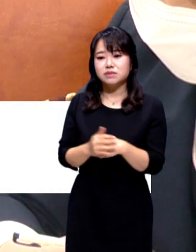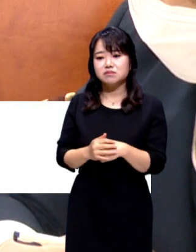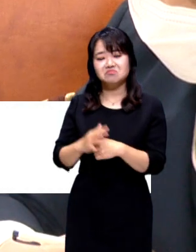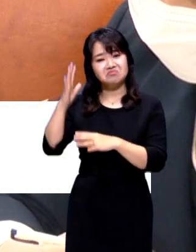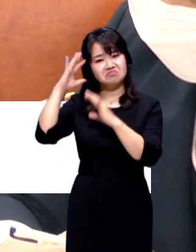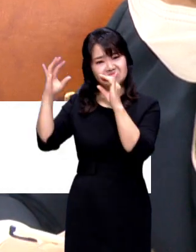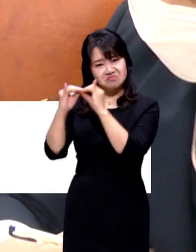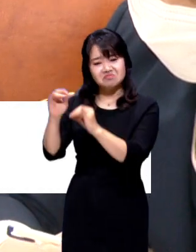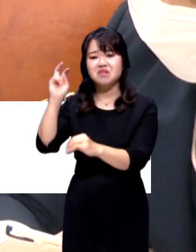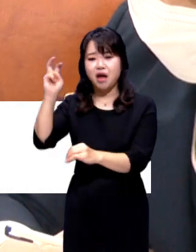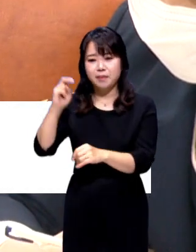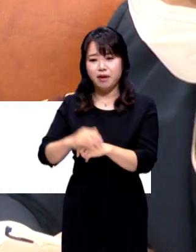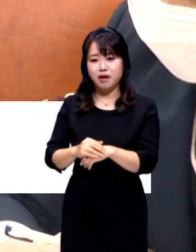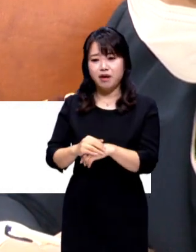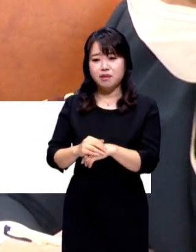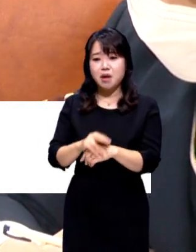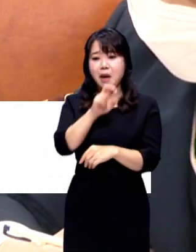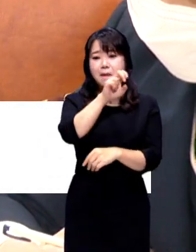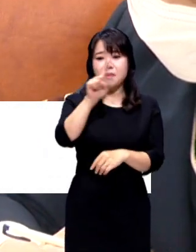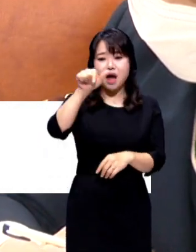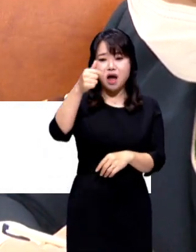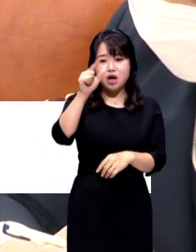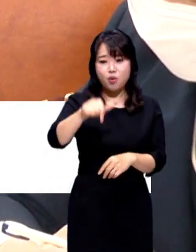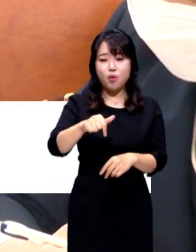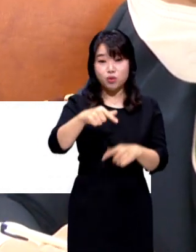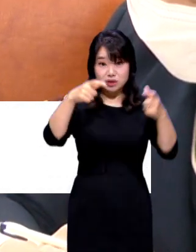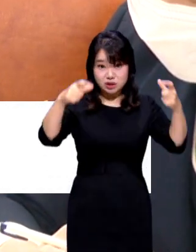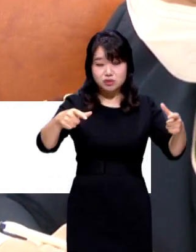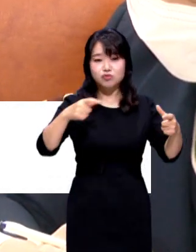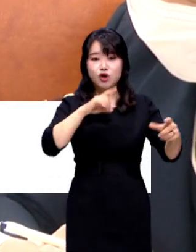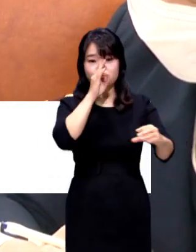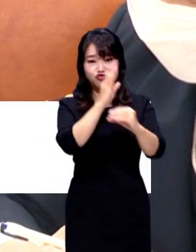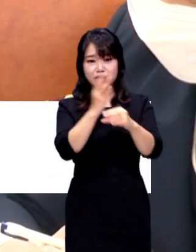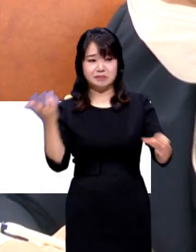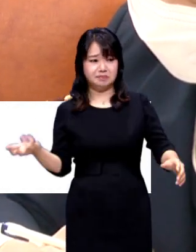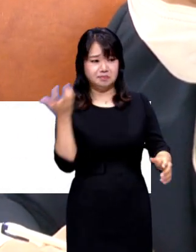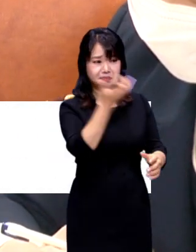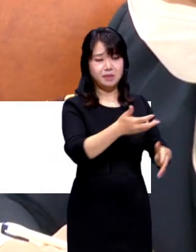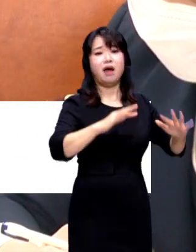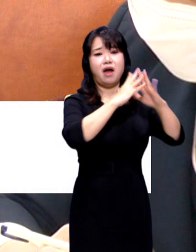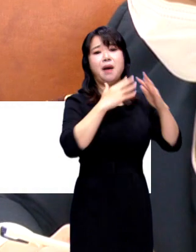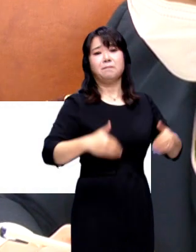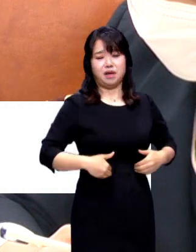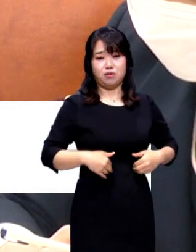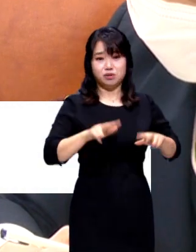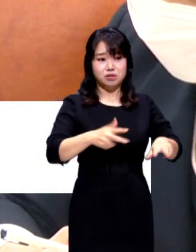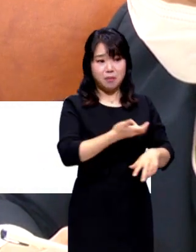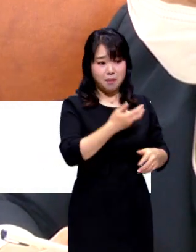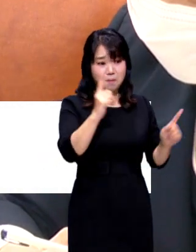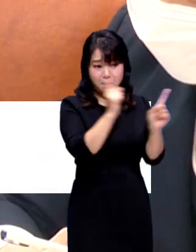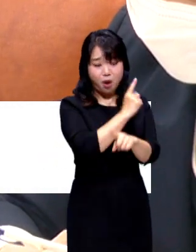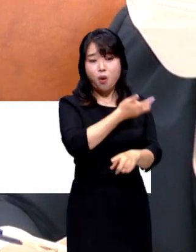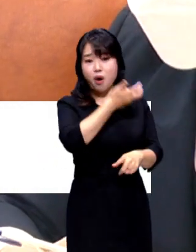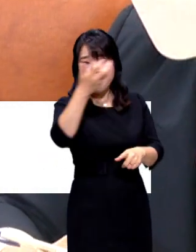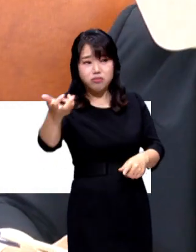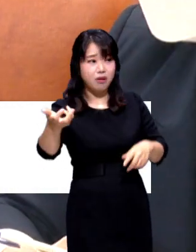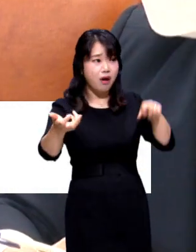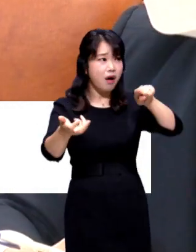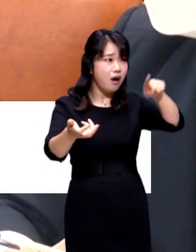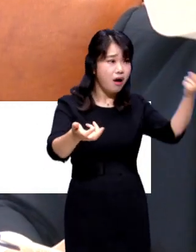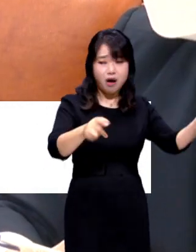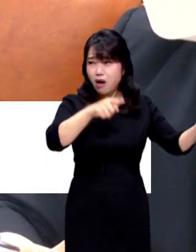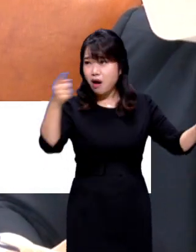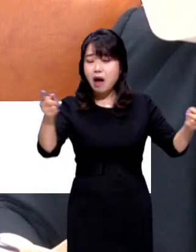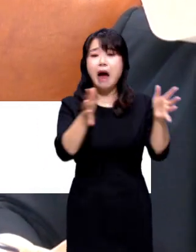하겠죠. 그러면 그 마곡지구 한가운데 들어왔어야지. 지금 이 변경된 위치 양쪽 그 주변 아파트는 다